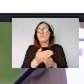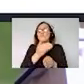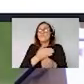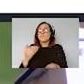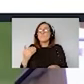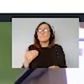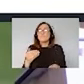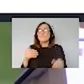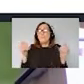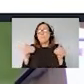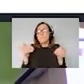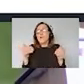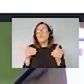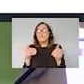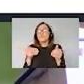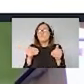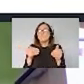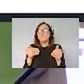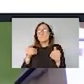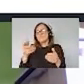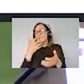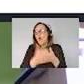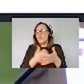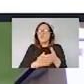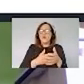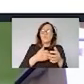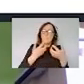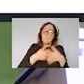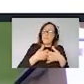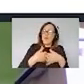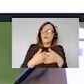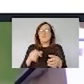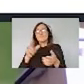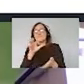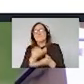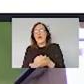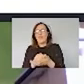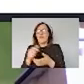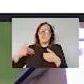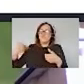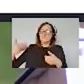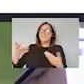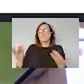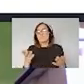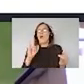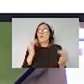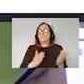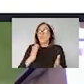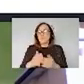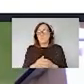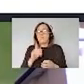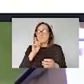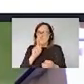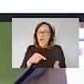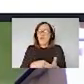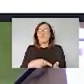właśnie możliwości i środki, z jakich Państwo korzystacie, przygotowując się do swoich zajęć. I drodzy Państwo, no właśnie, tak jak się spodziewałam,